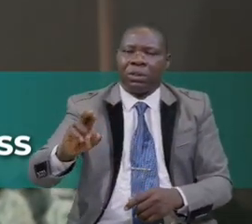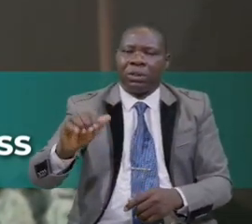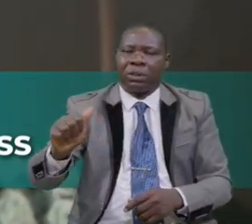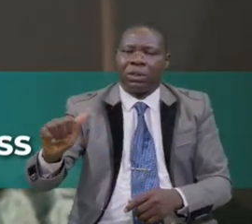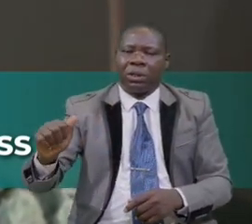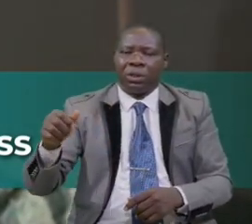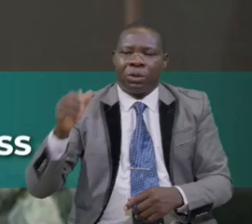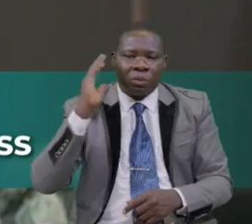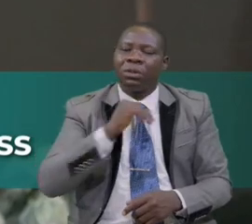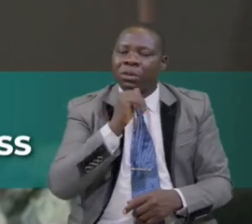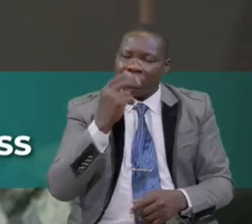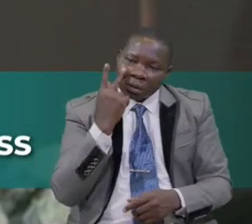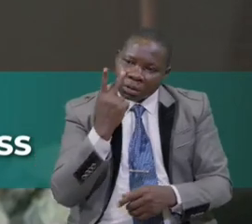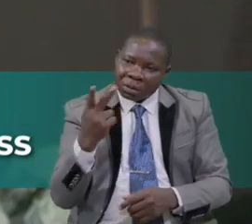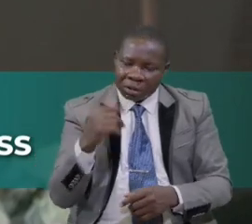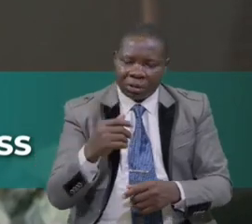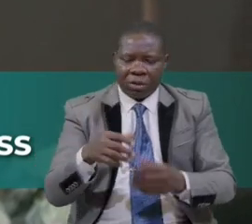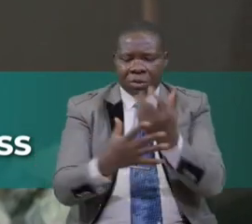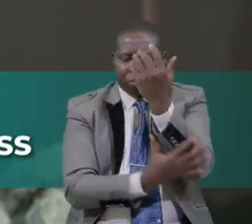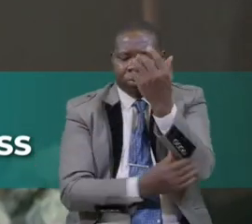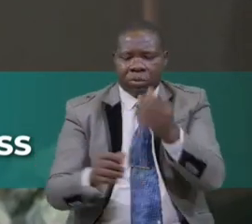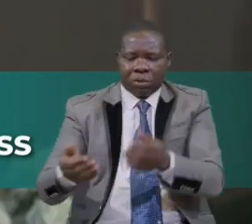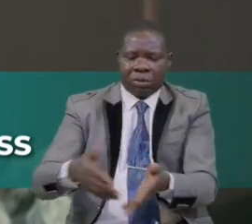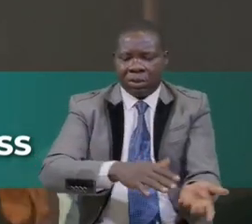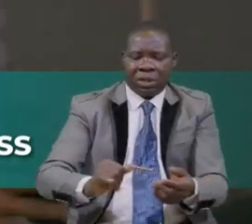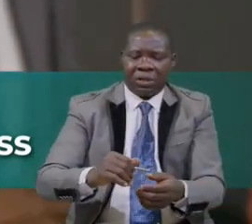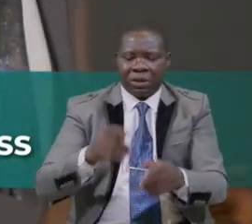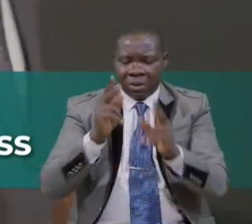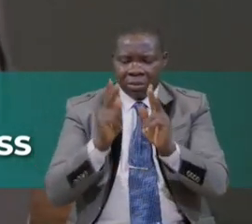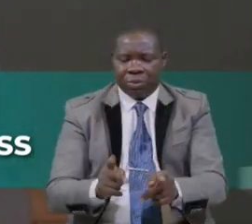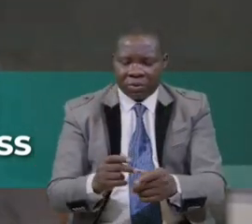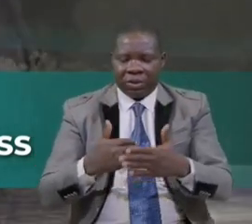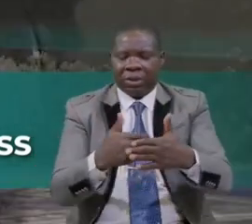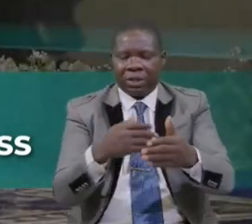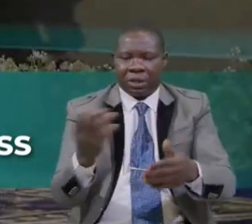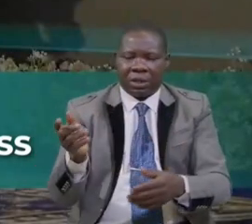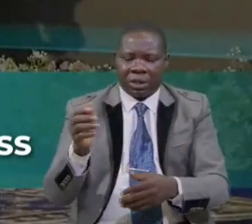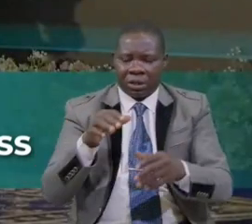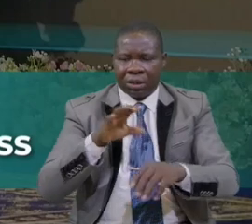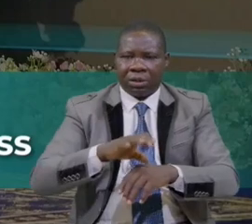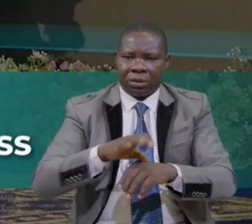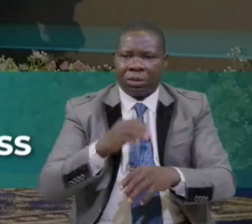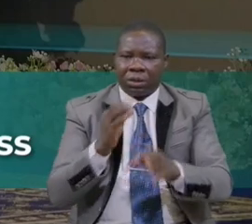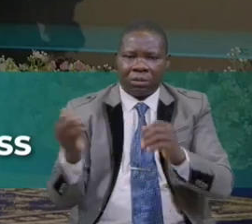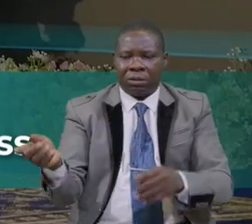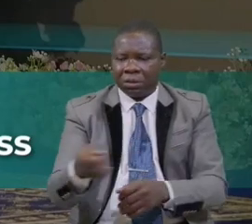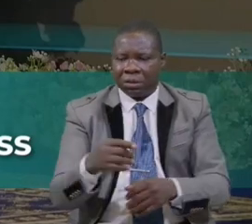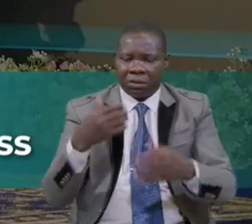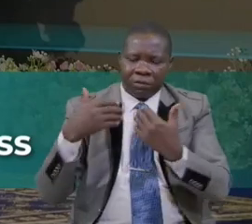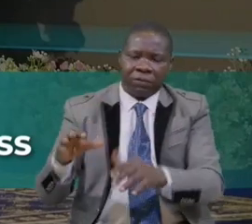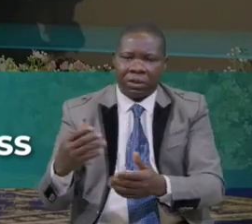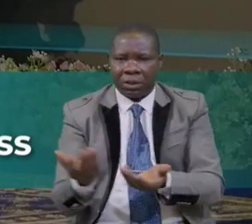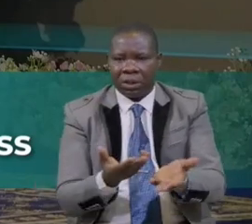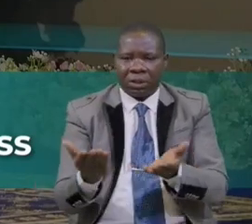les mourants qui sont à côté d'eux, dans leur église, à côté de l'église. S'ils finissent le culte et quelqu'un court vers